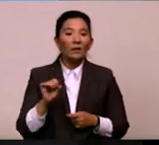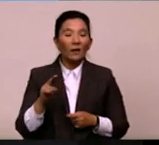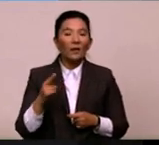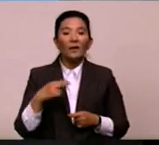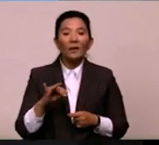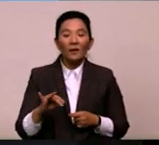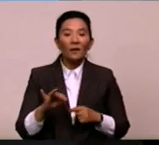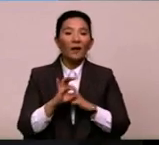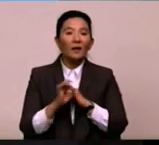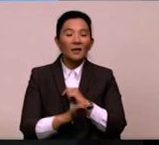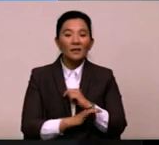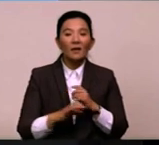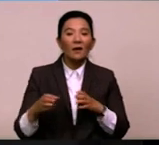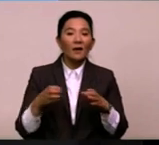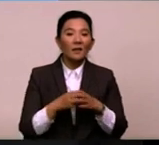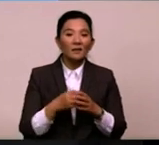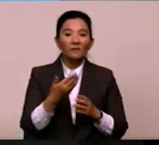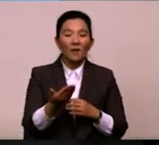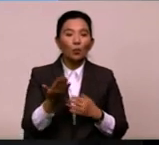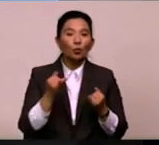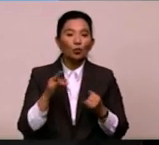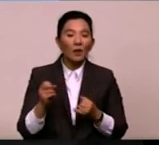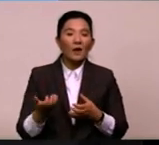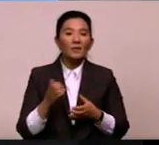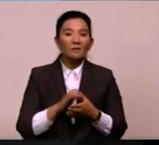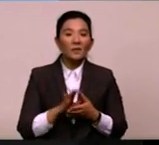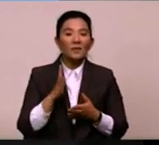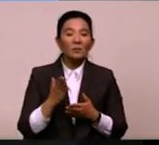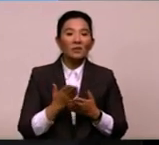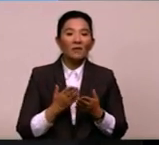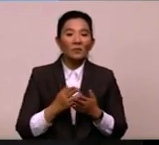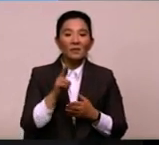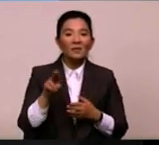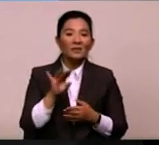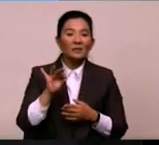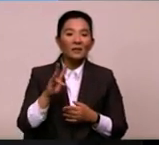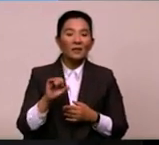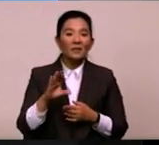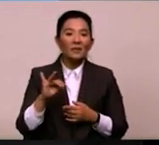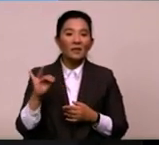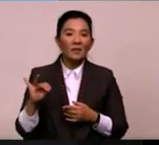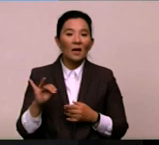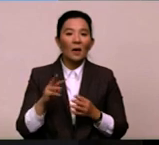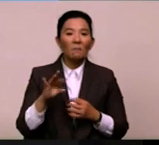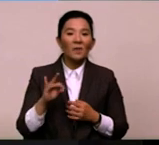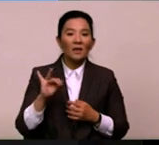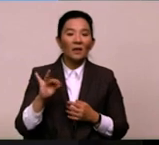Коканское ханство. Мы с вами уже ознакомились с представителями династии. династии